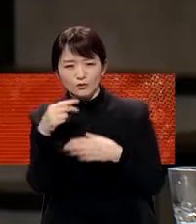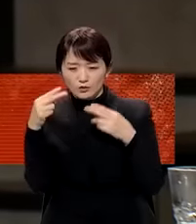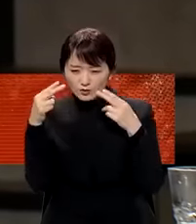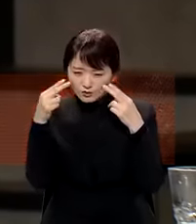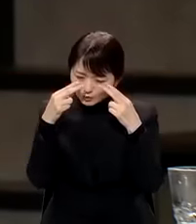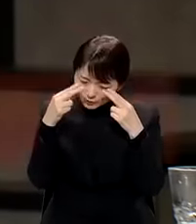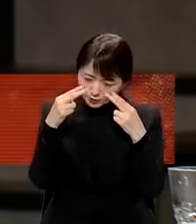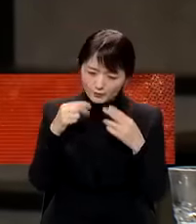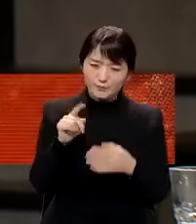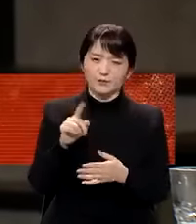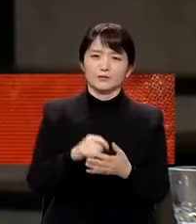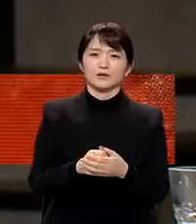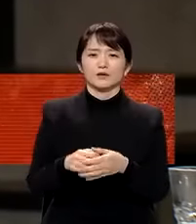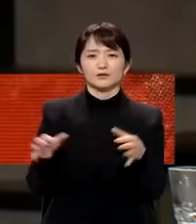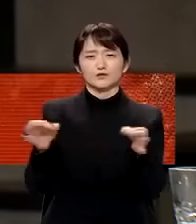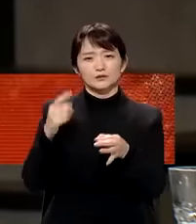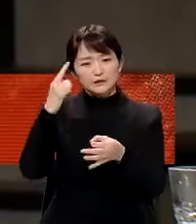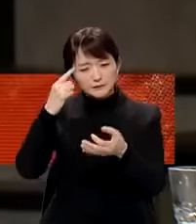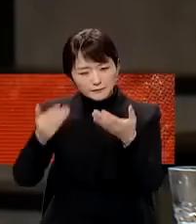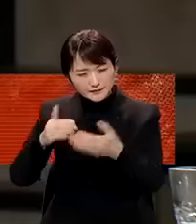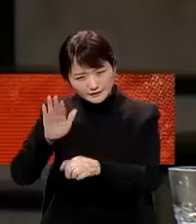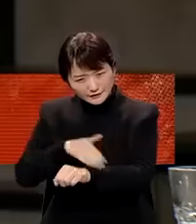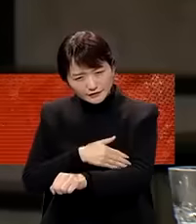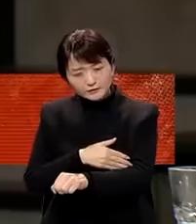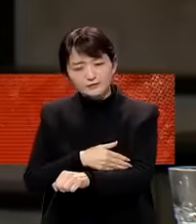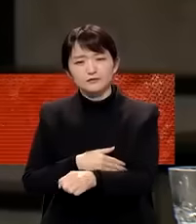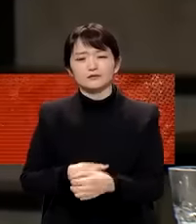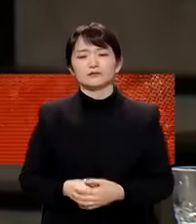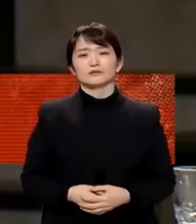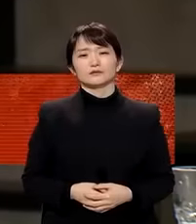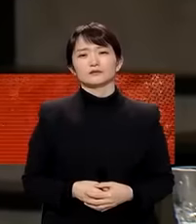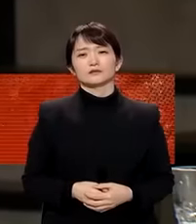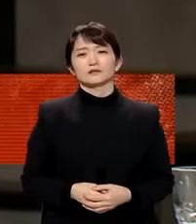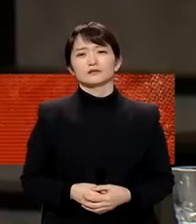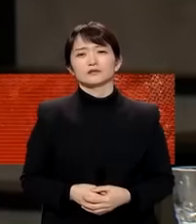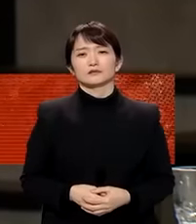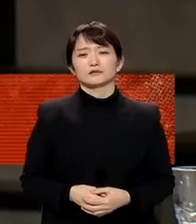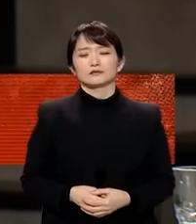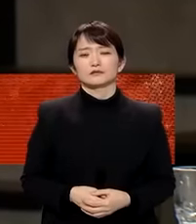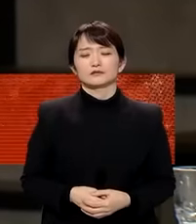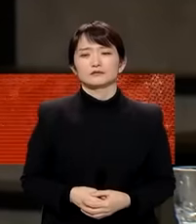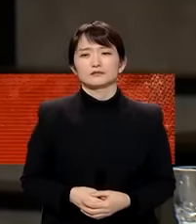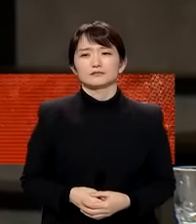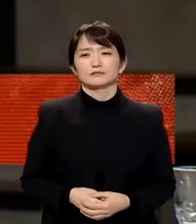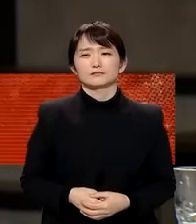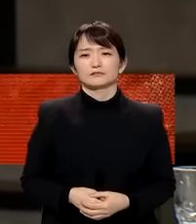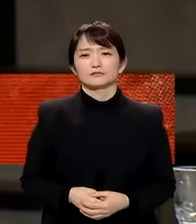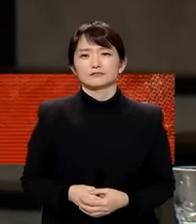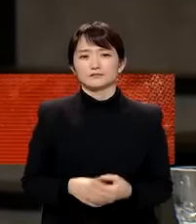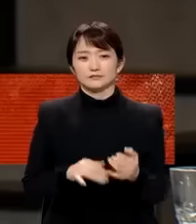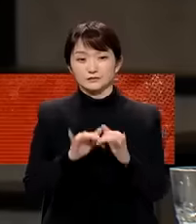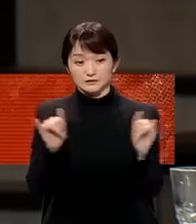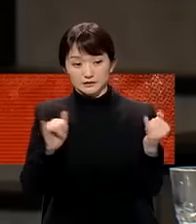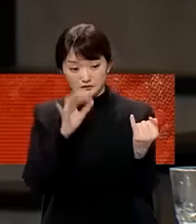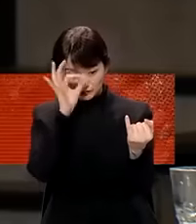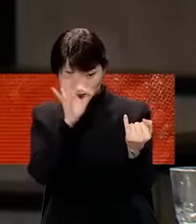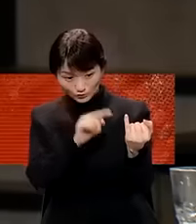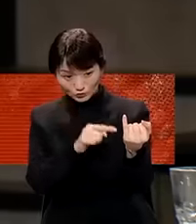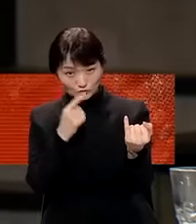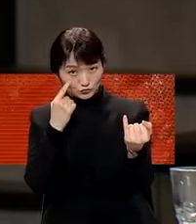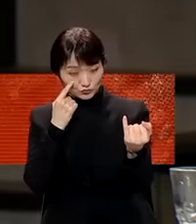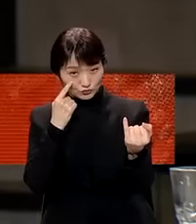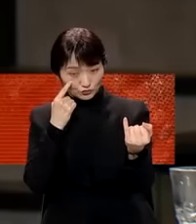순간적으로 판단을 잘못해서 지금까지 오게 된 거 같은데요 그래서 어떻게 보면 어 사람 보는 눈을 어